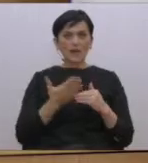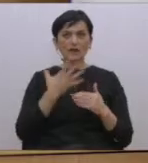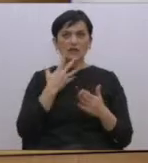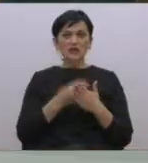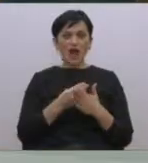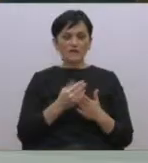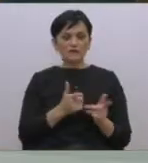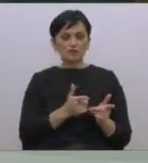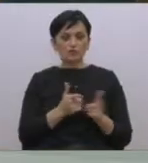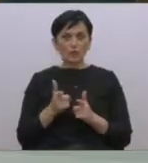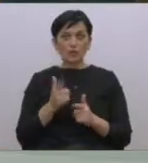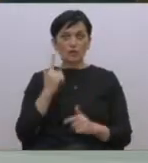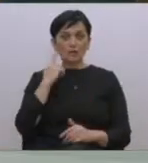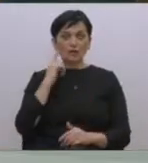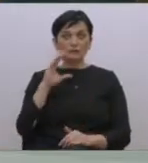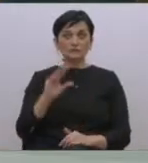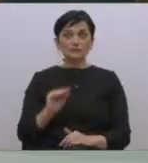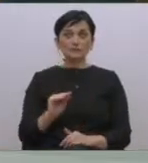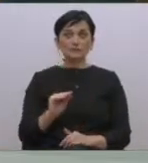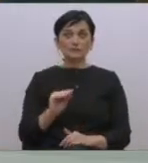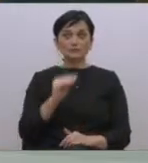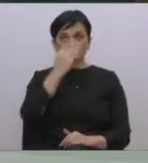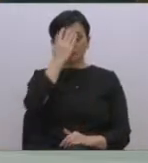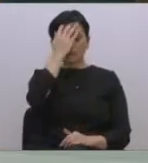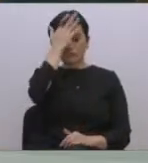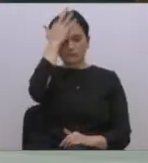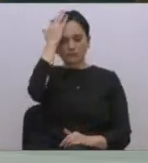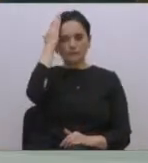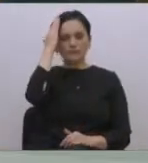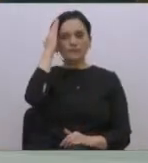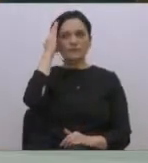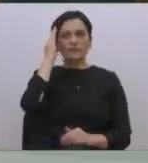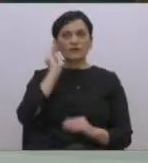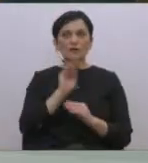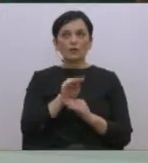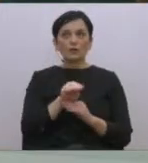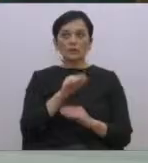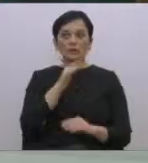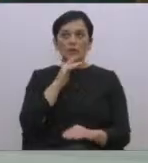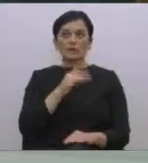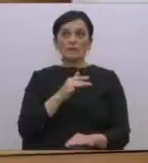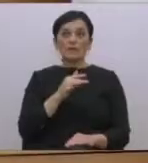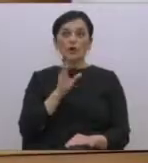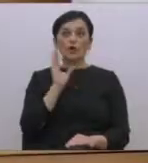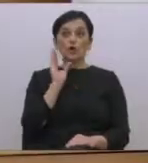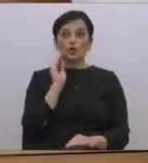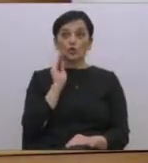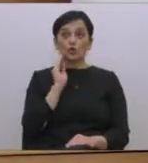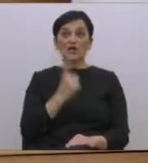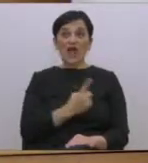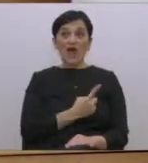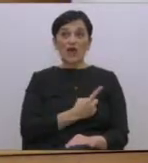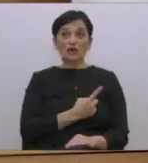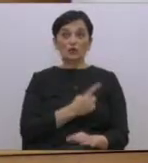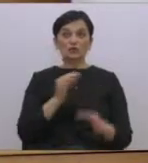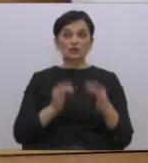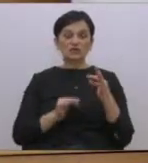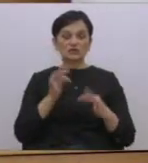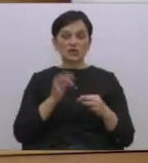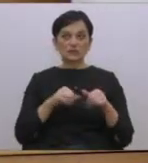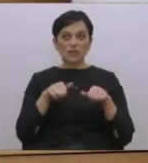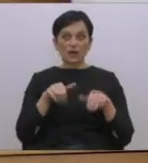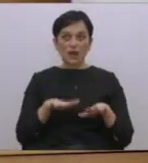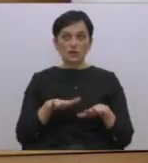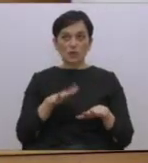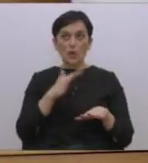mobilizebit, mașină. Sulemne? Mașin rodesa celul de bas, a samartul gada cotile